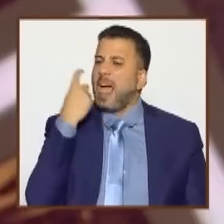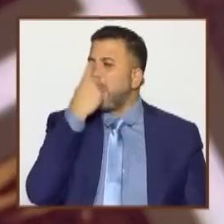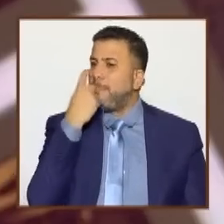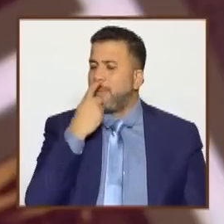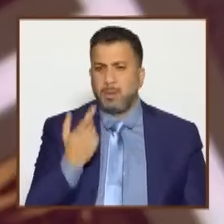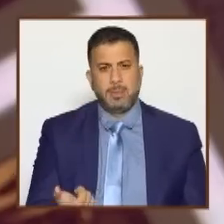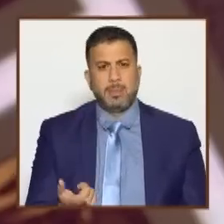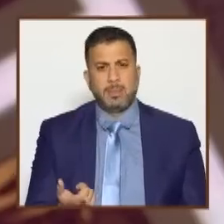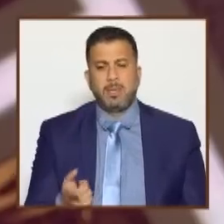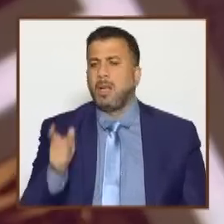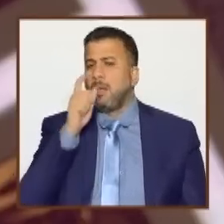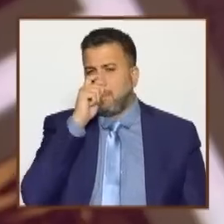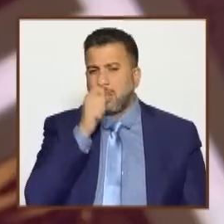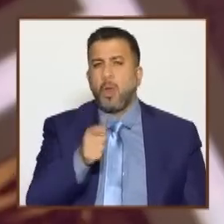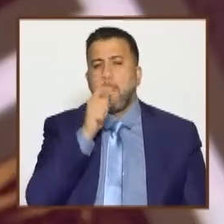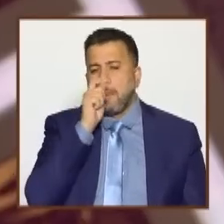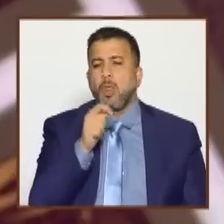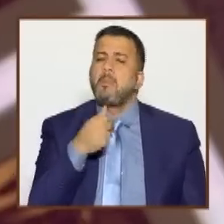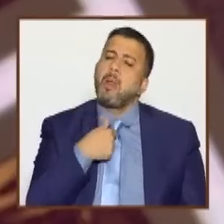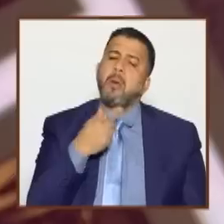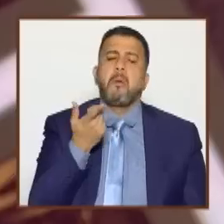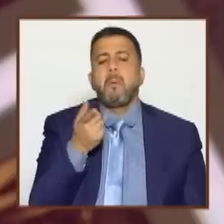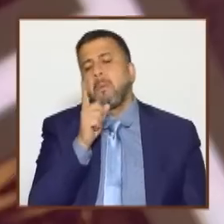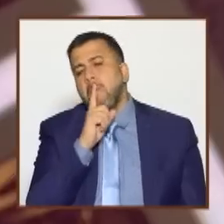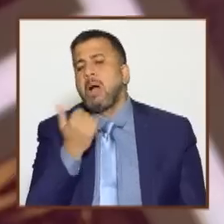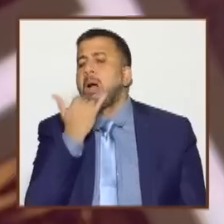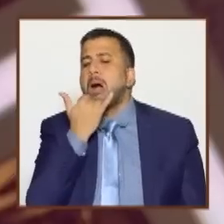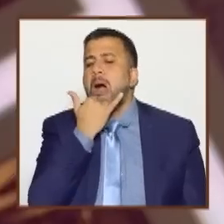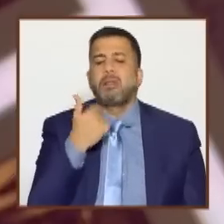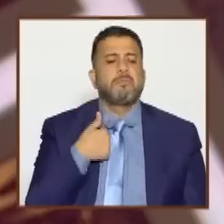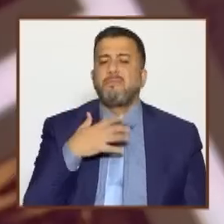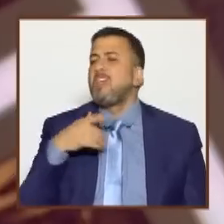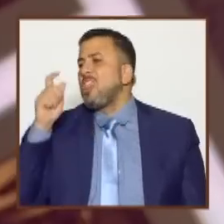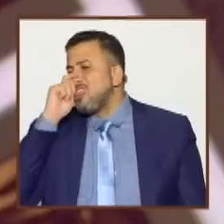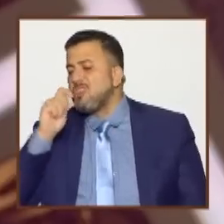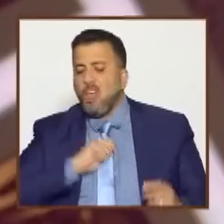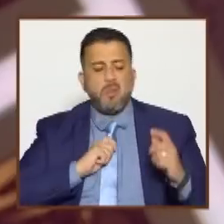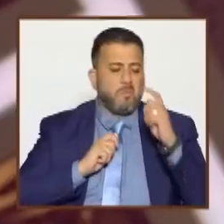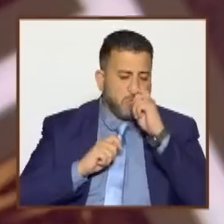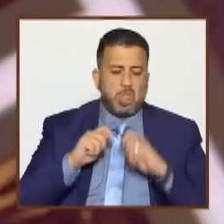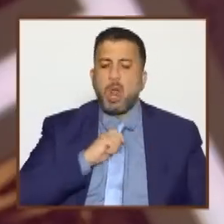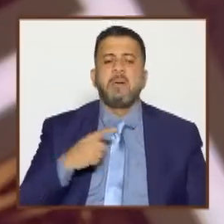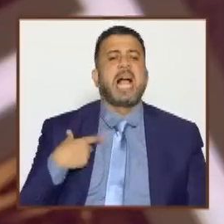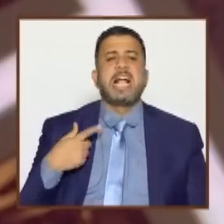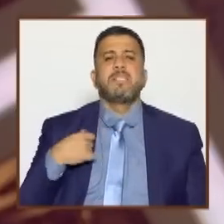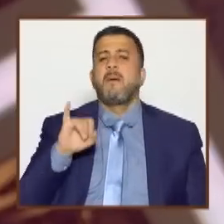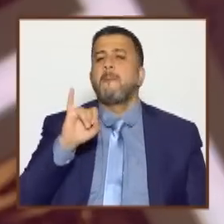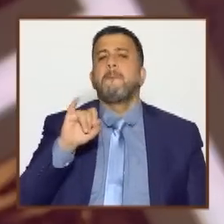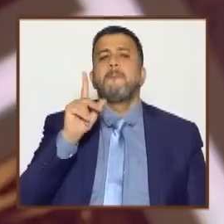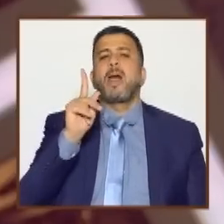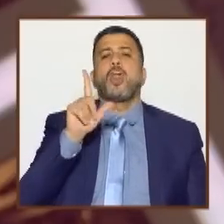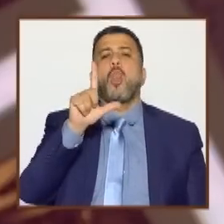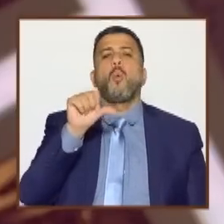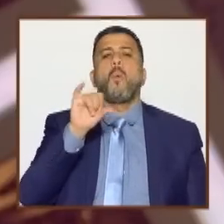هو دائما مظلوم ولا يصدر منه الخطأ وأن الناس يظلمونه، وفيه تزكية للنفس،